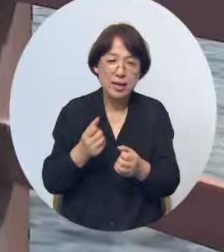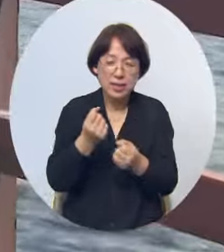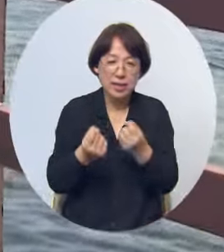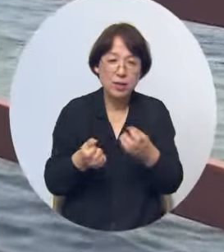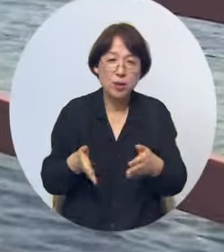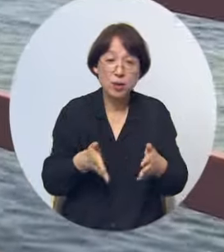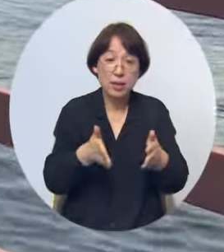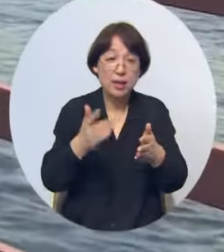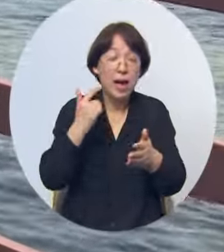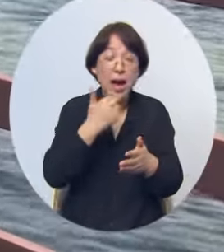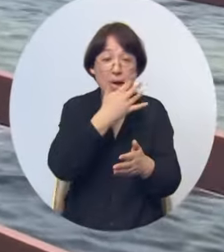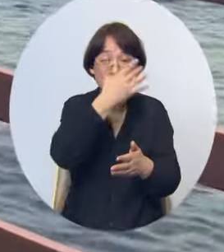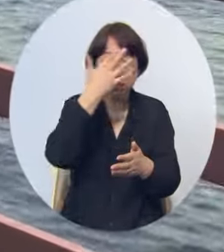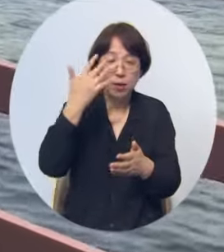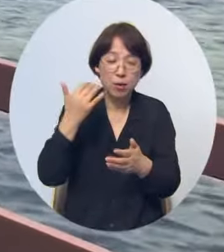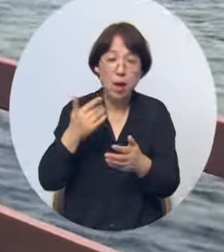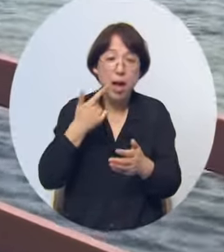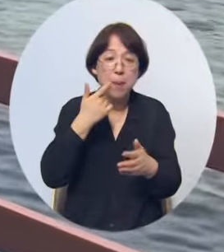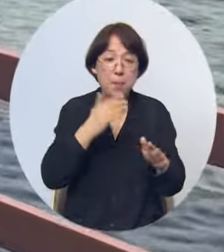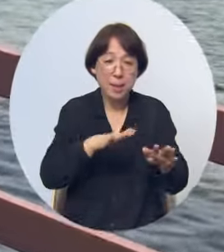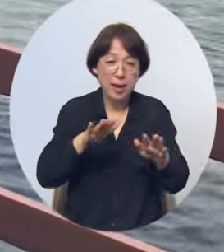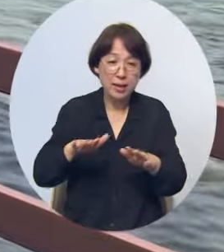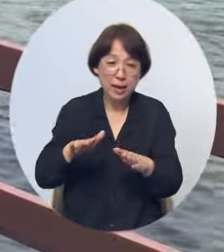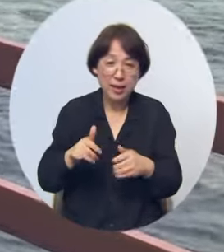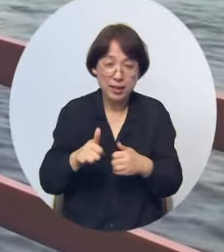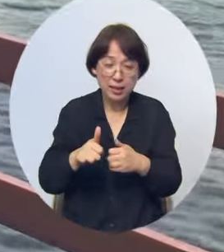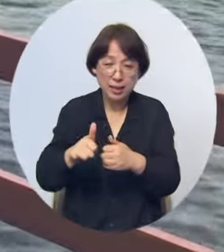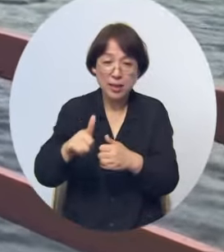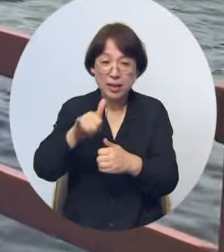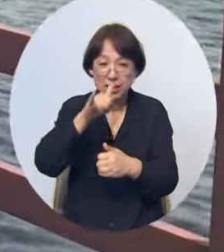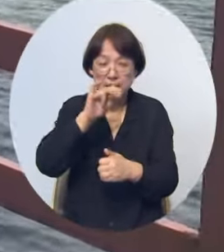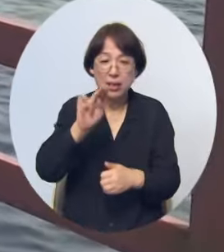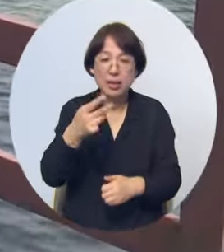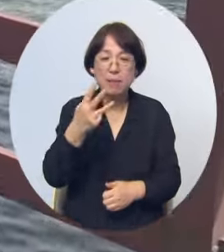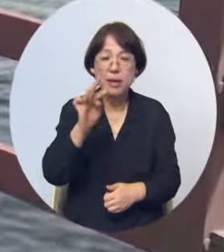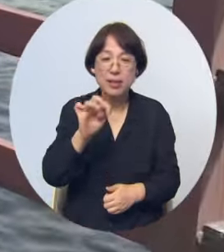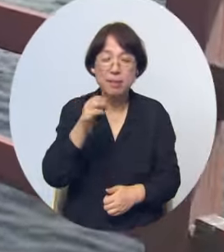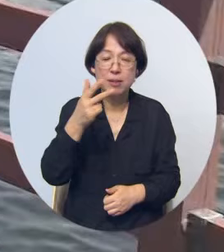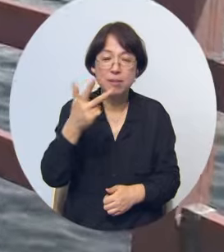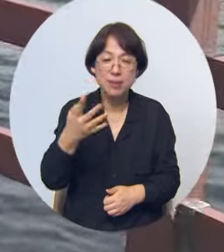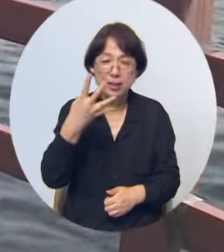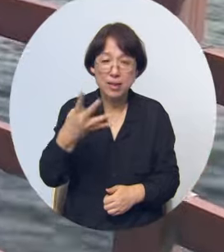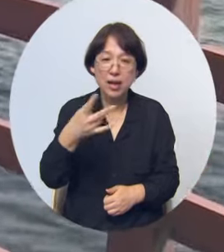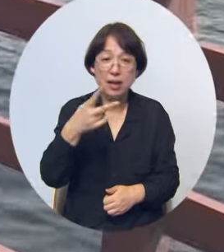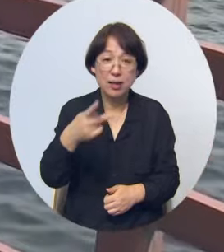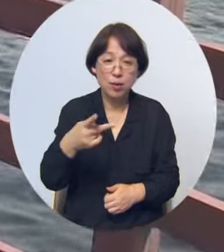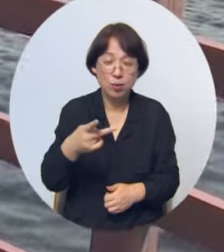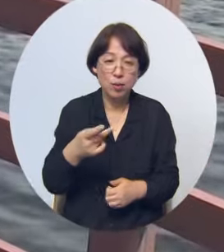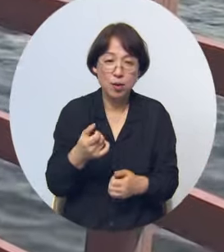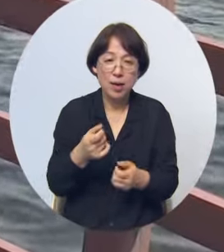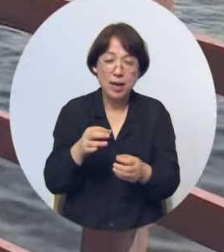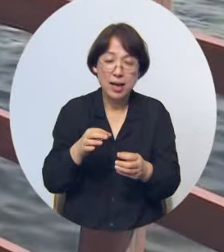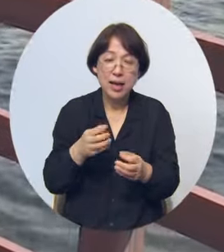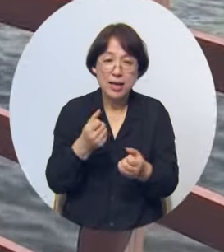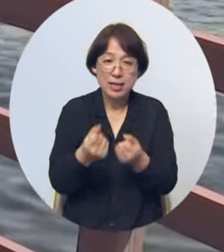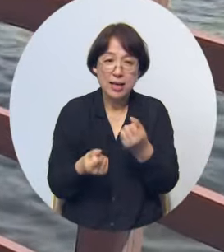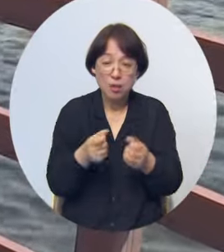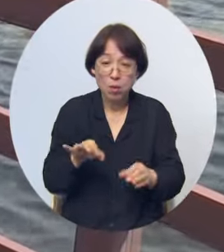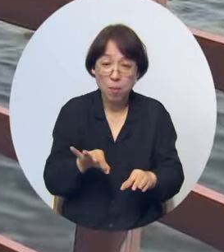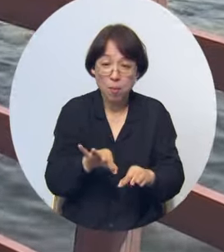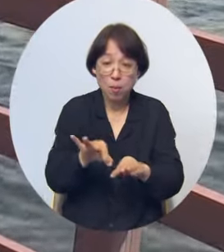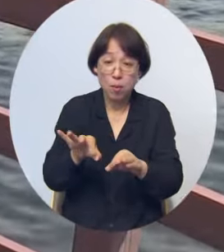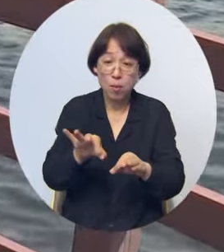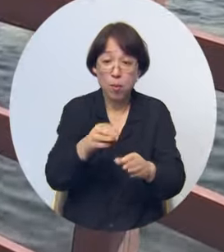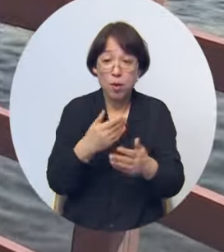아름다운 해안선을 따라 펼쳐져 있습니다. 234km에 달하는 자전거길을 일주하며 맛보는 풍경은 제주를